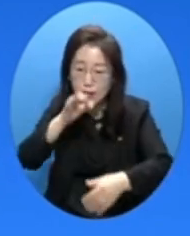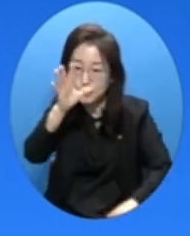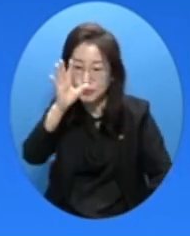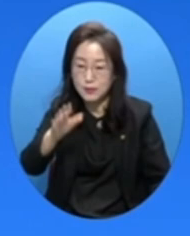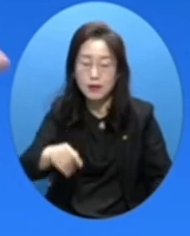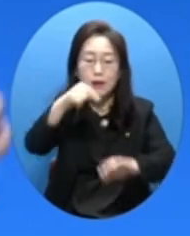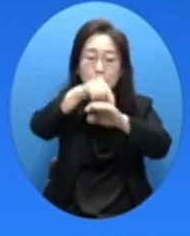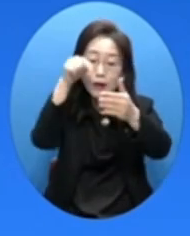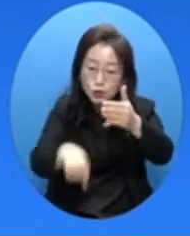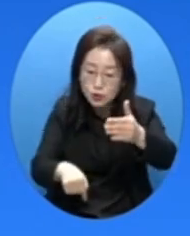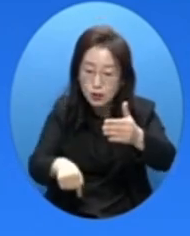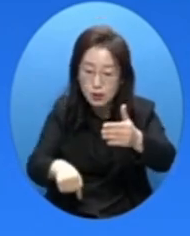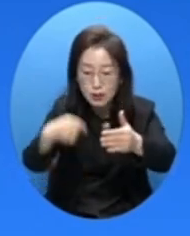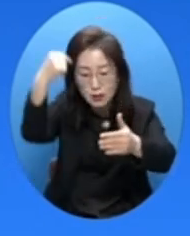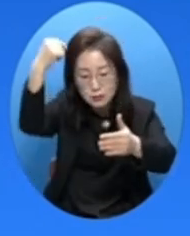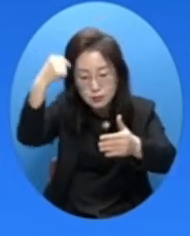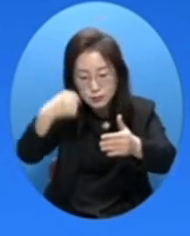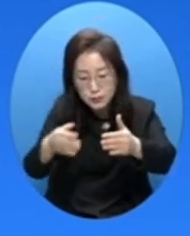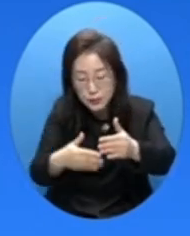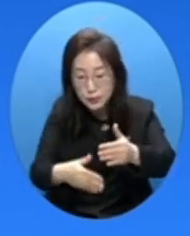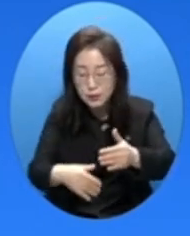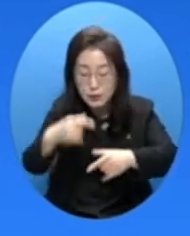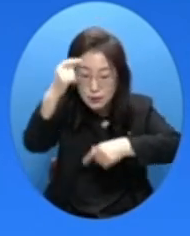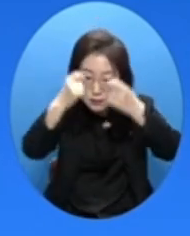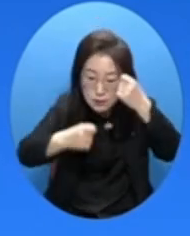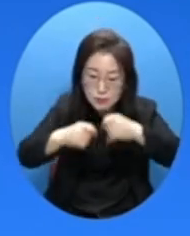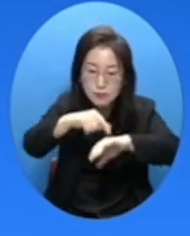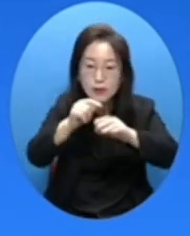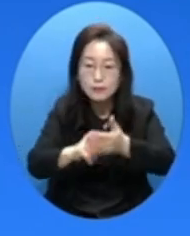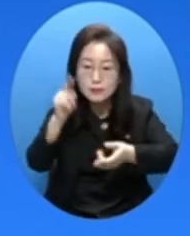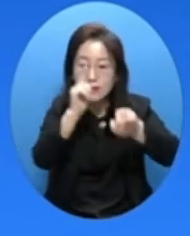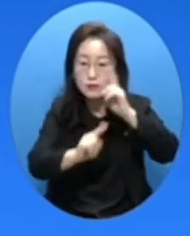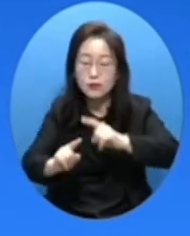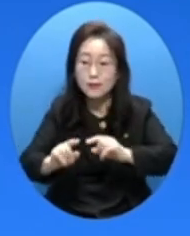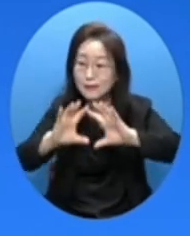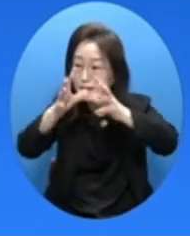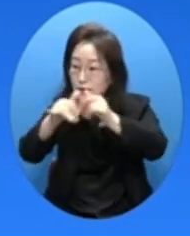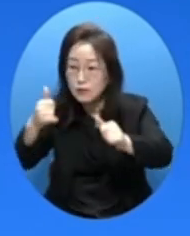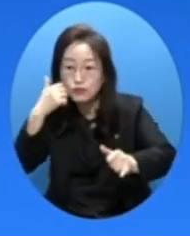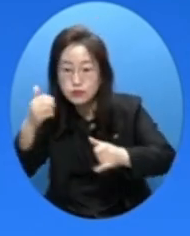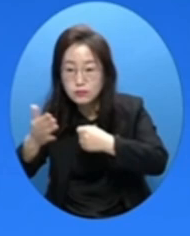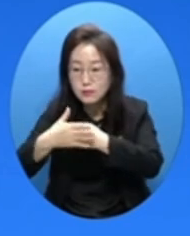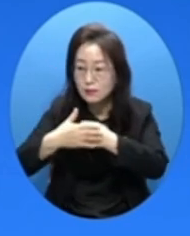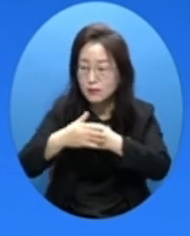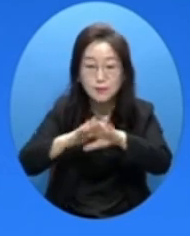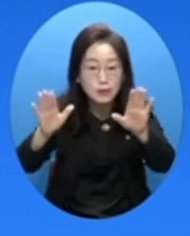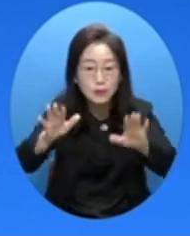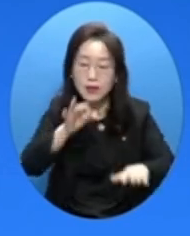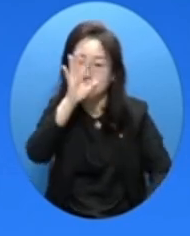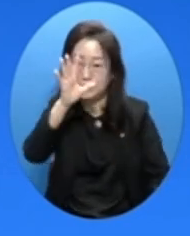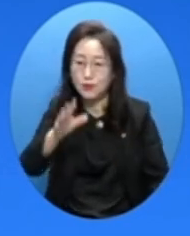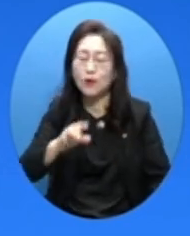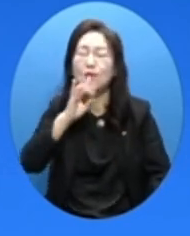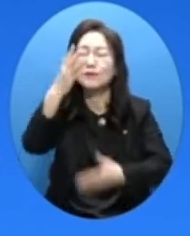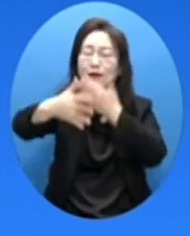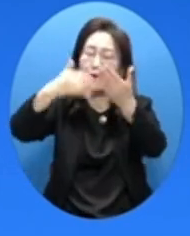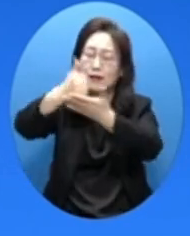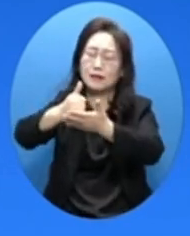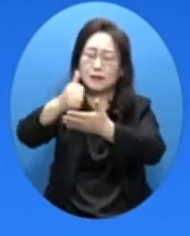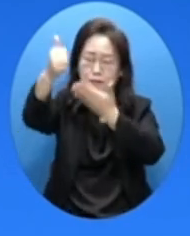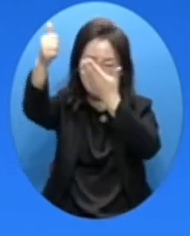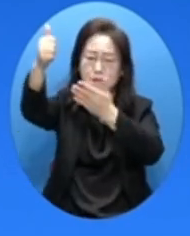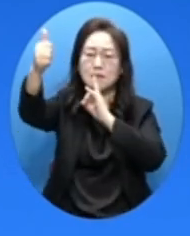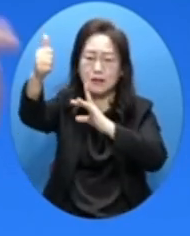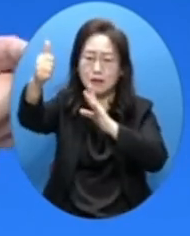마음속에 공허를, 여러분 마음속에 슬픔을, 여러분 마음속에 상처를 이상 어떤 사람도 해결해 주지 못합니다. 오직 하나님만이 우리의 빈